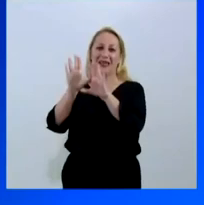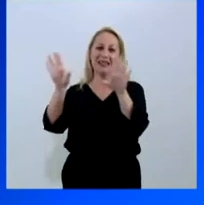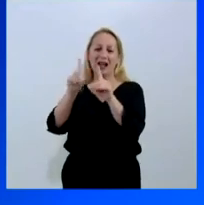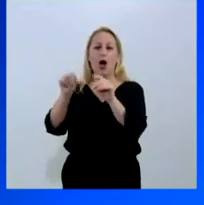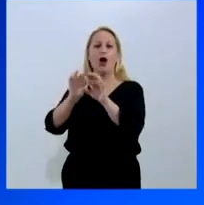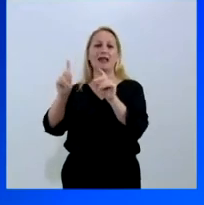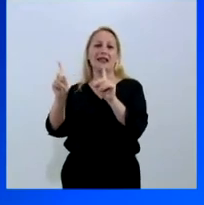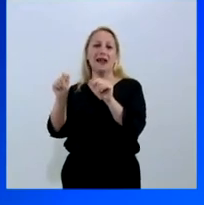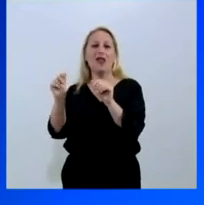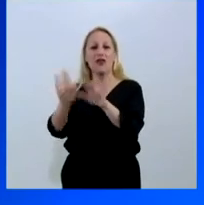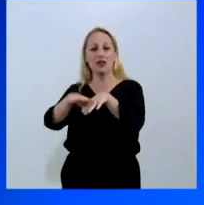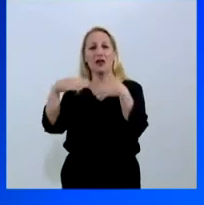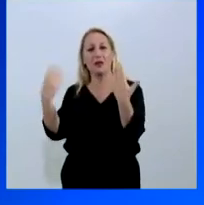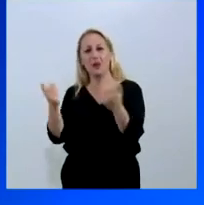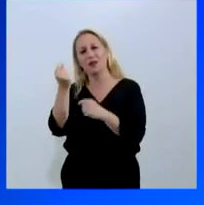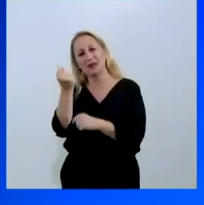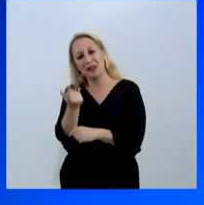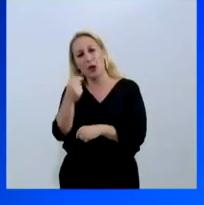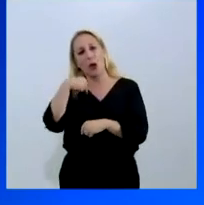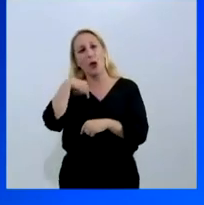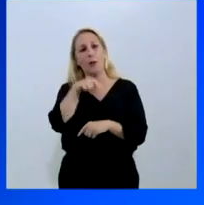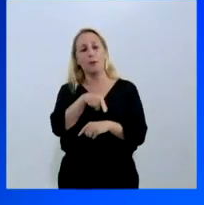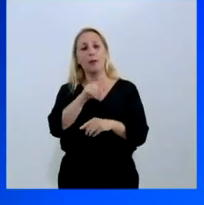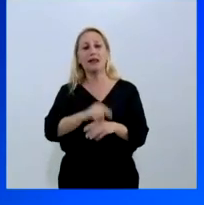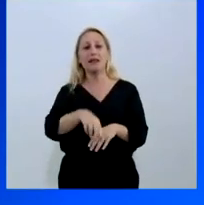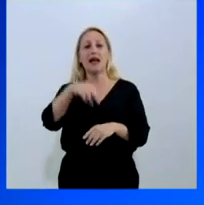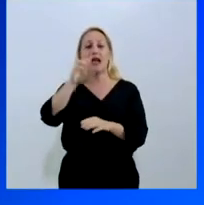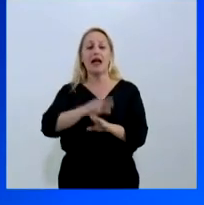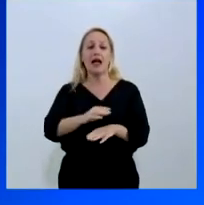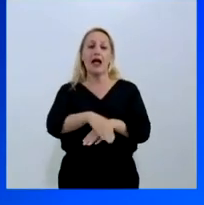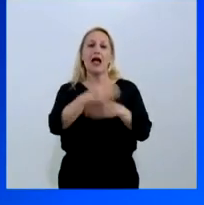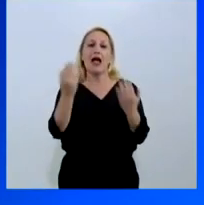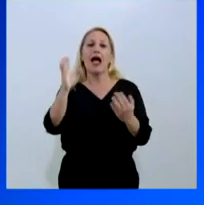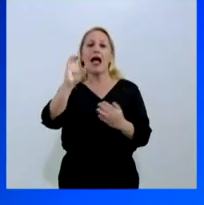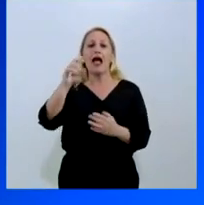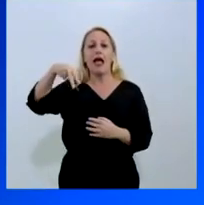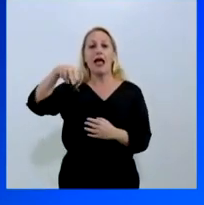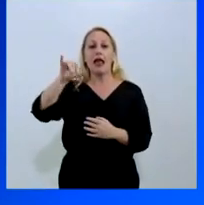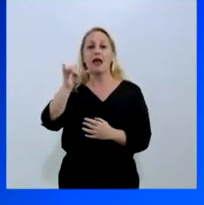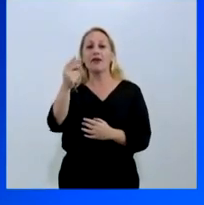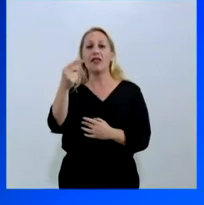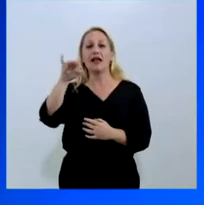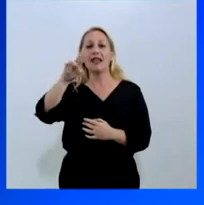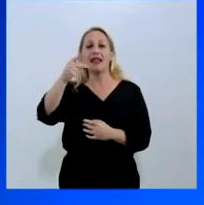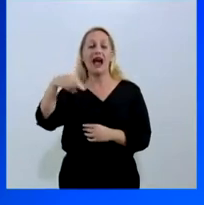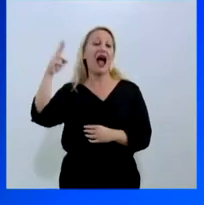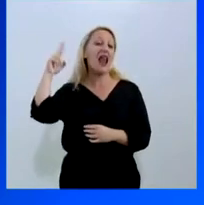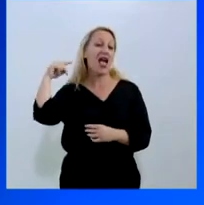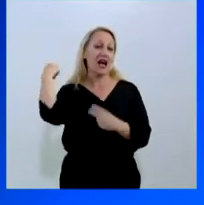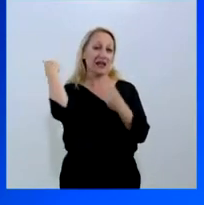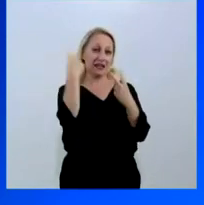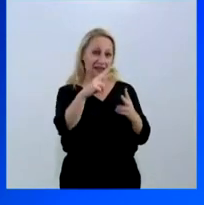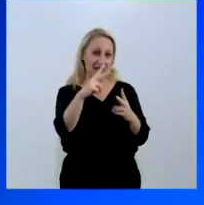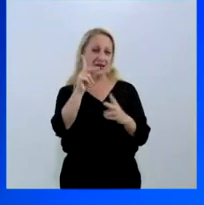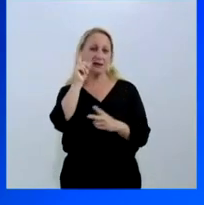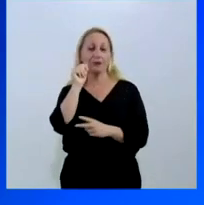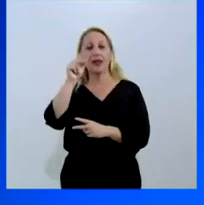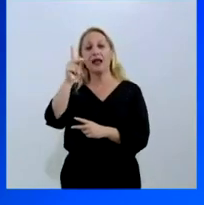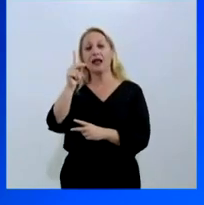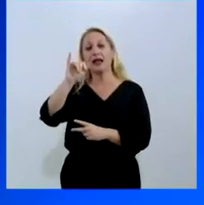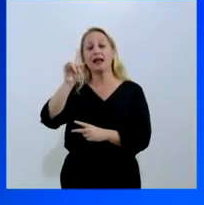επιτρέψετε φέτος να ξεκινήσουμε από την Ελευθερία Λάρισας και την Ελένη Κισάβου και να ετοιμάζεται ο Νίκος Αρμένης από το